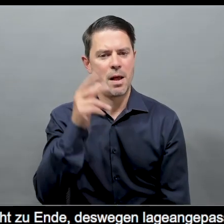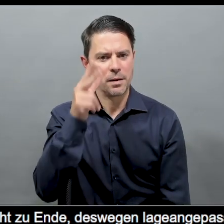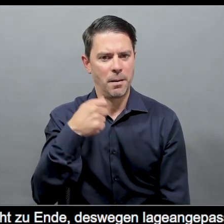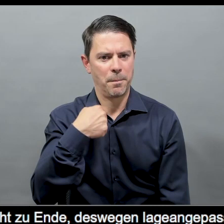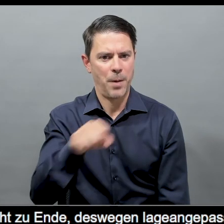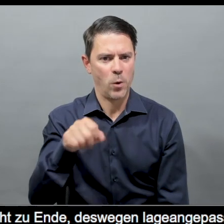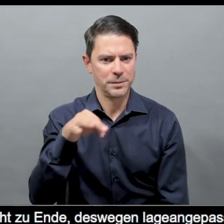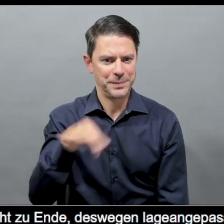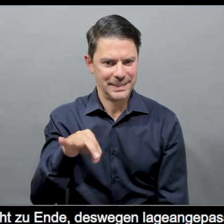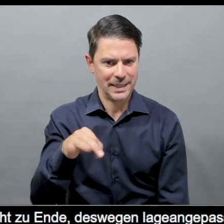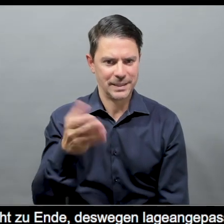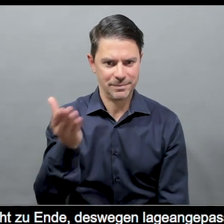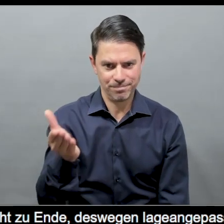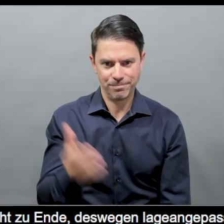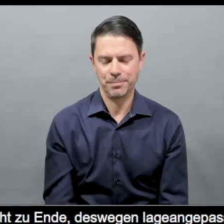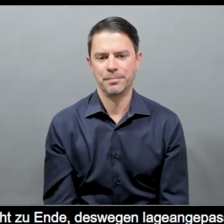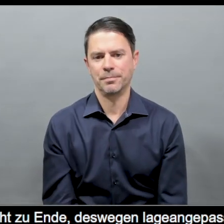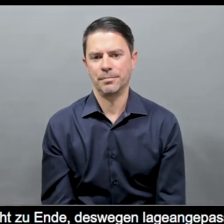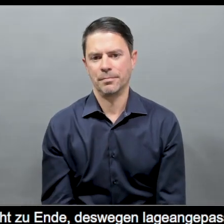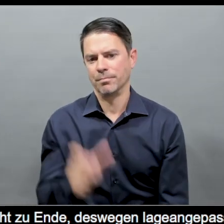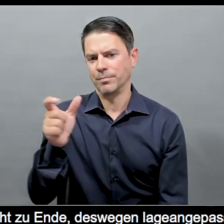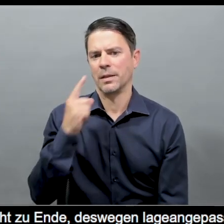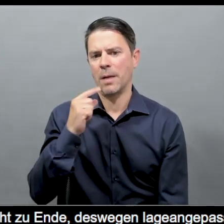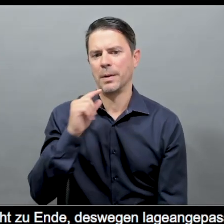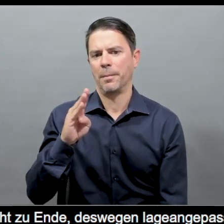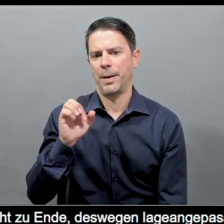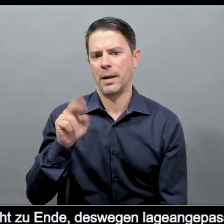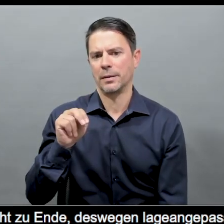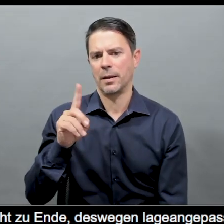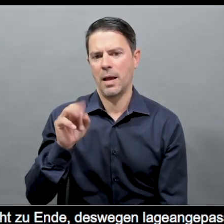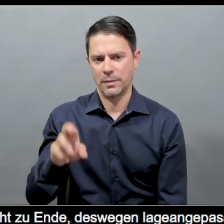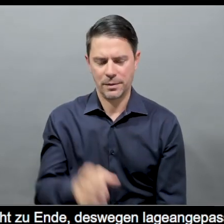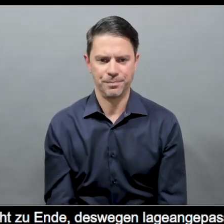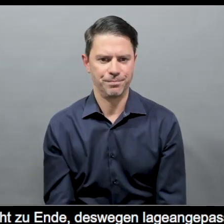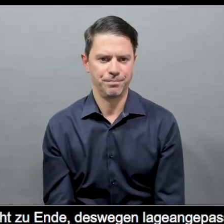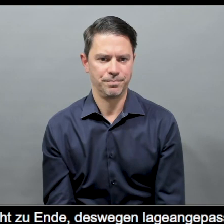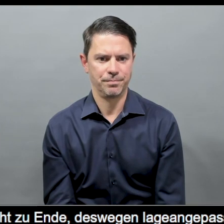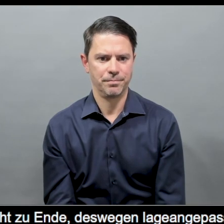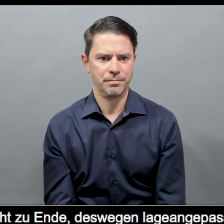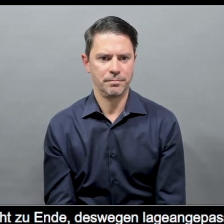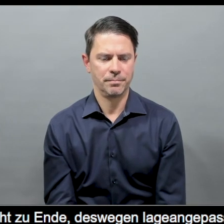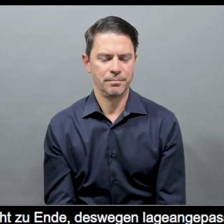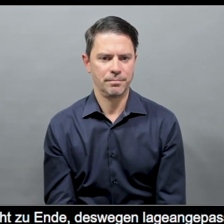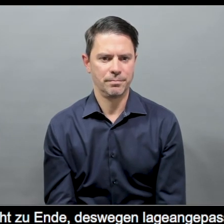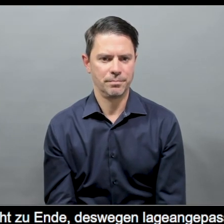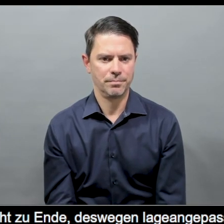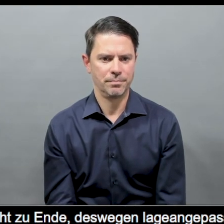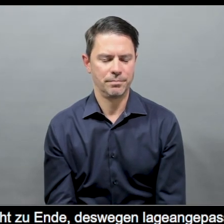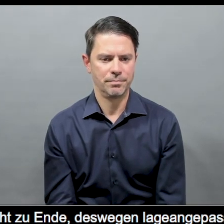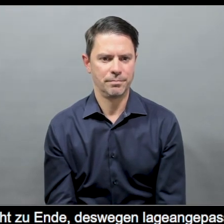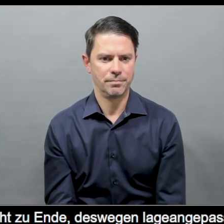Wir haben als Eingangsstatement vielleicht auch zu unserer Wohnraumförderung. Wir haben heuer eine Rekordsumme